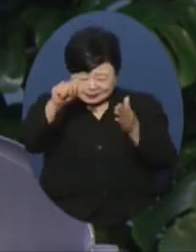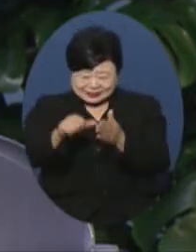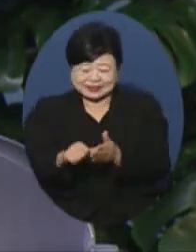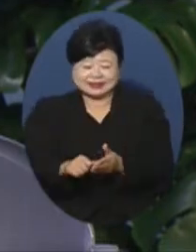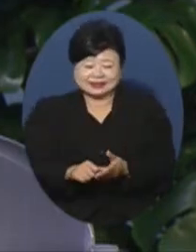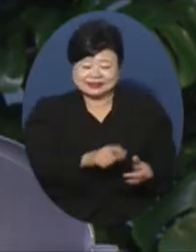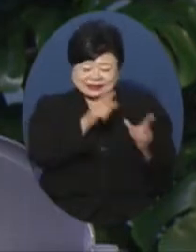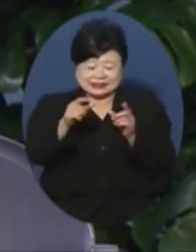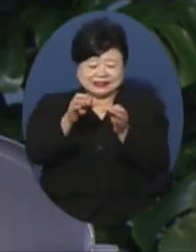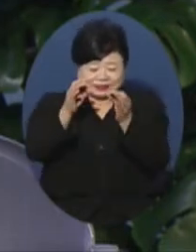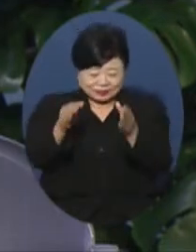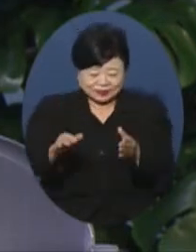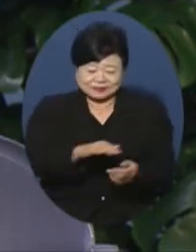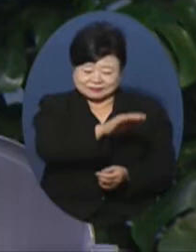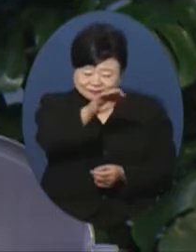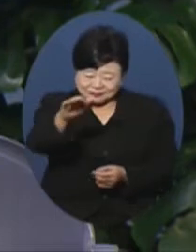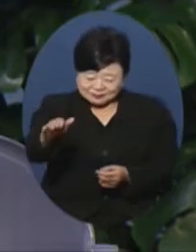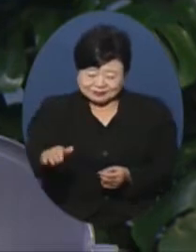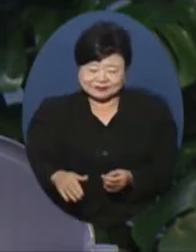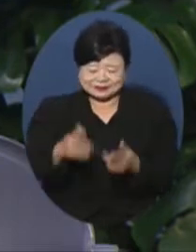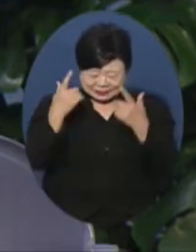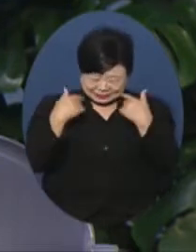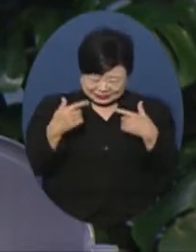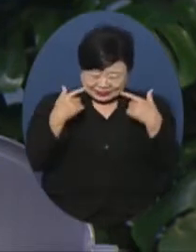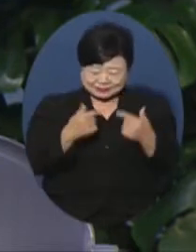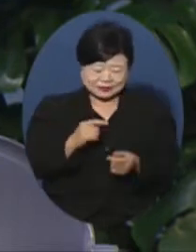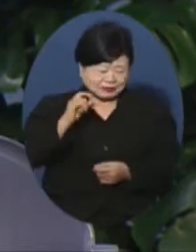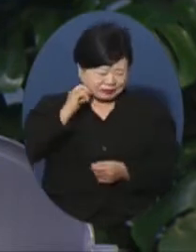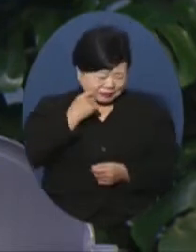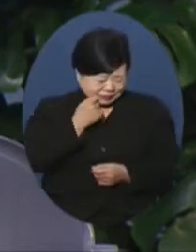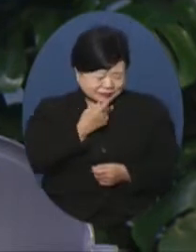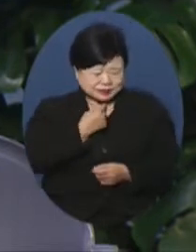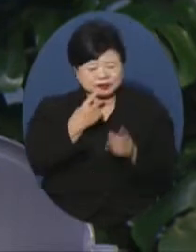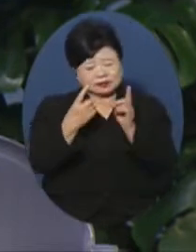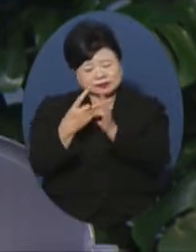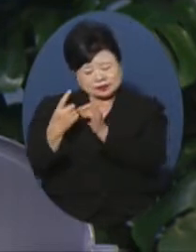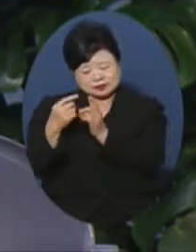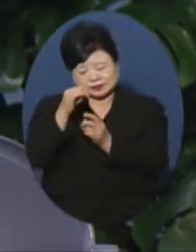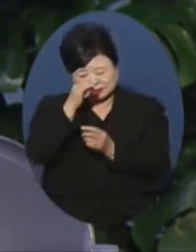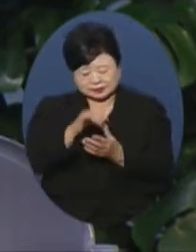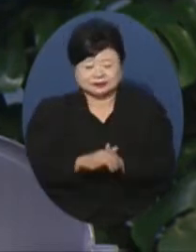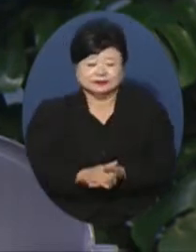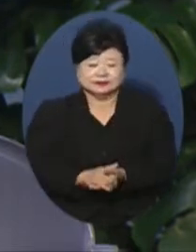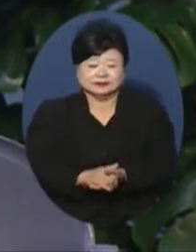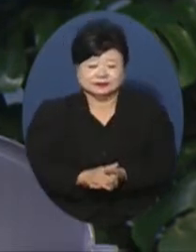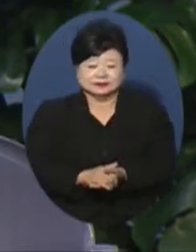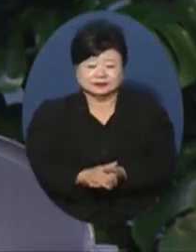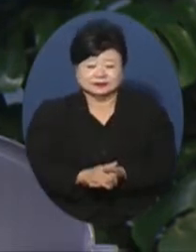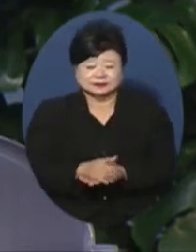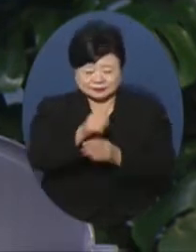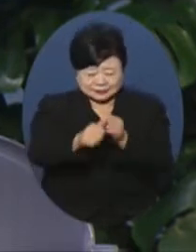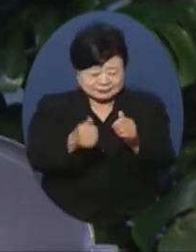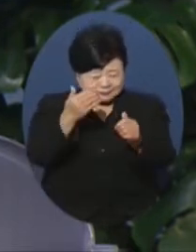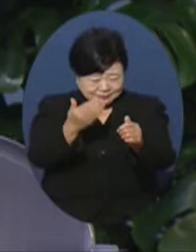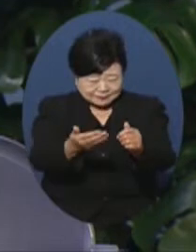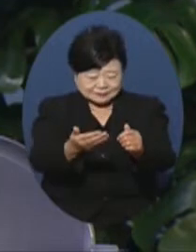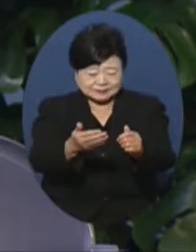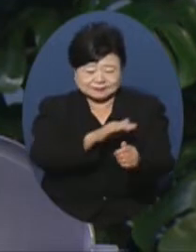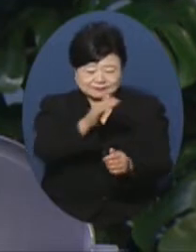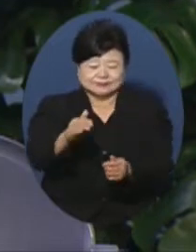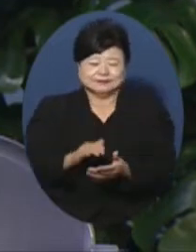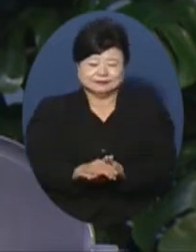인생을 살아가는 동안에 우리는 날마다 어려운 일을 당합니다. 하지만